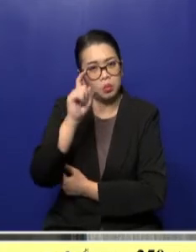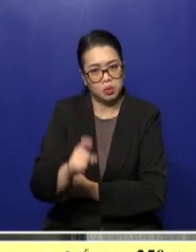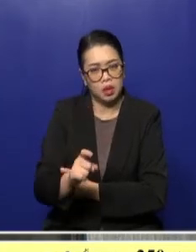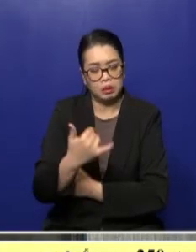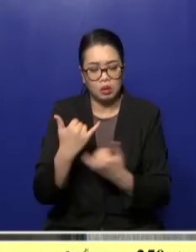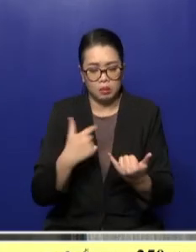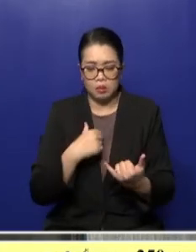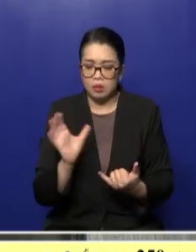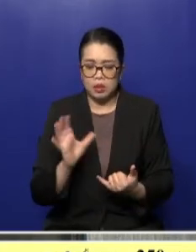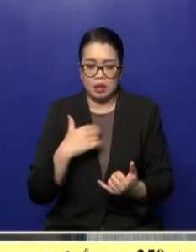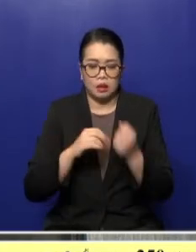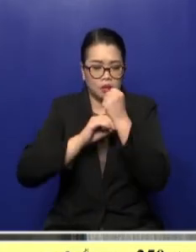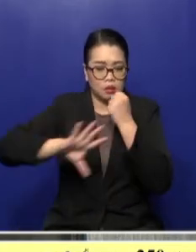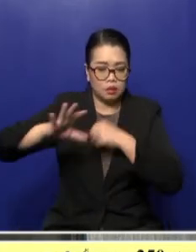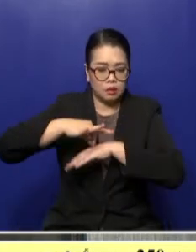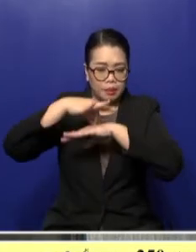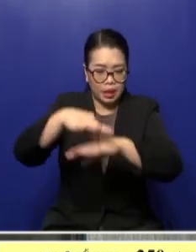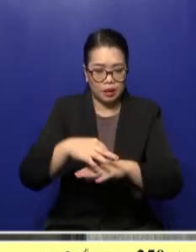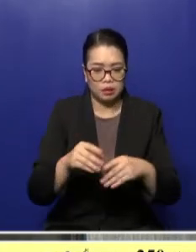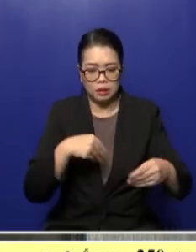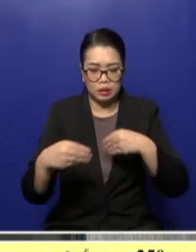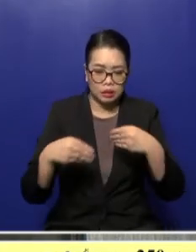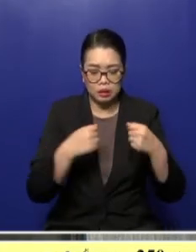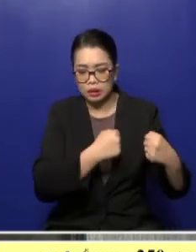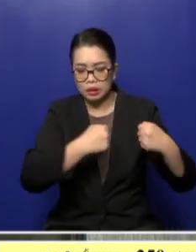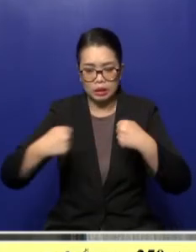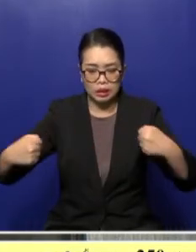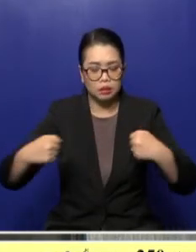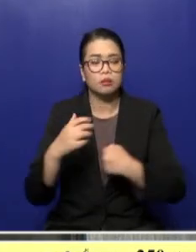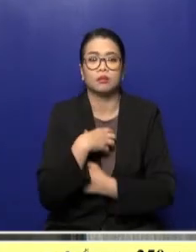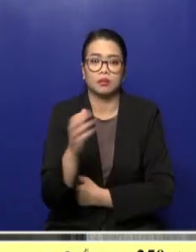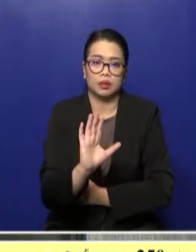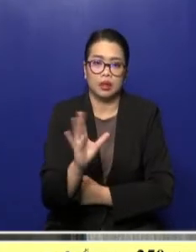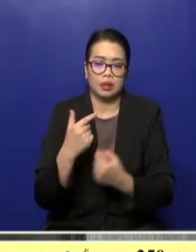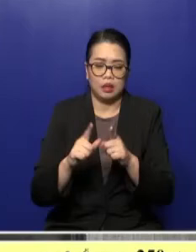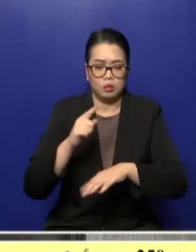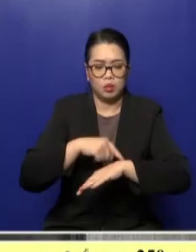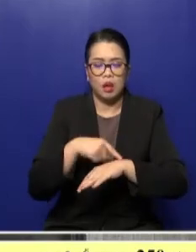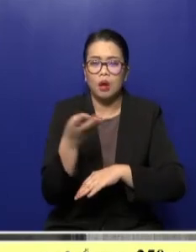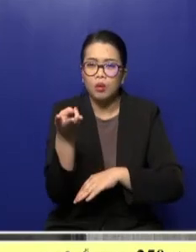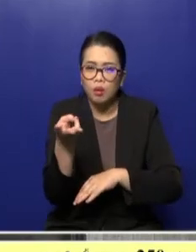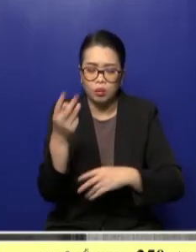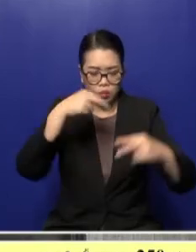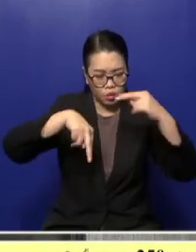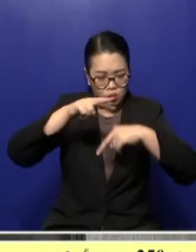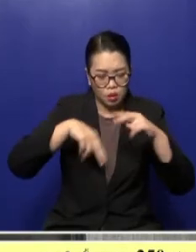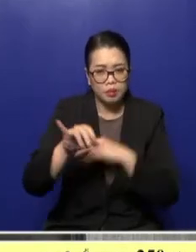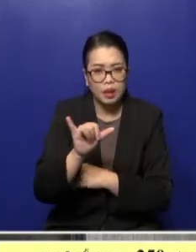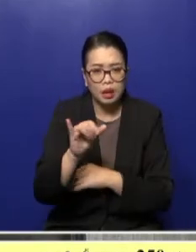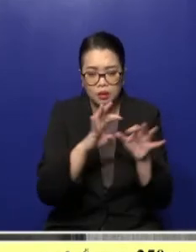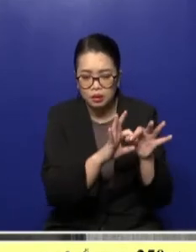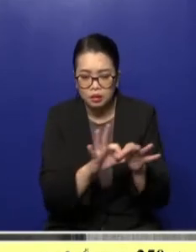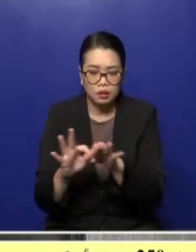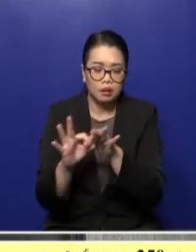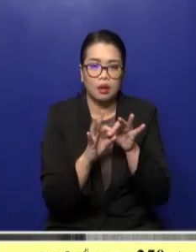คัดเลือกกสทช.มผมเกรงว่าเมื่อระยะเวลามันน้อยนิดมันจำเป็นไปคาบเกี่ยว